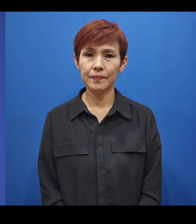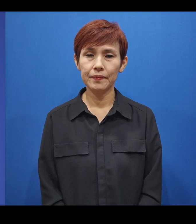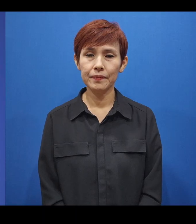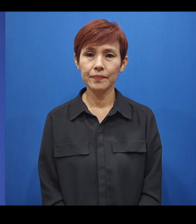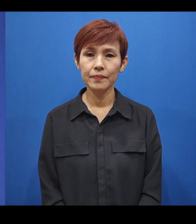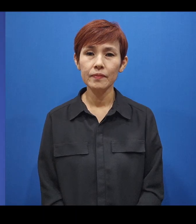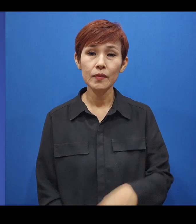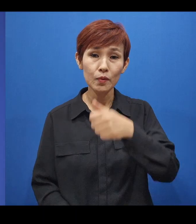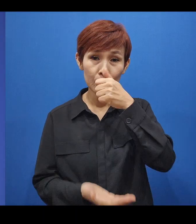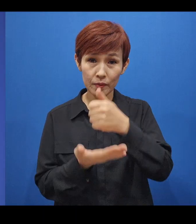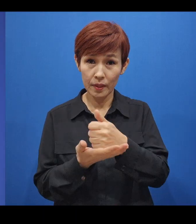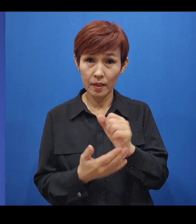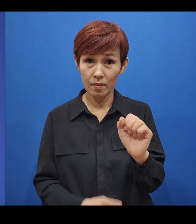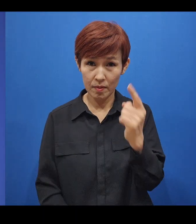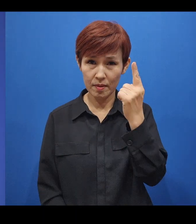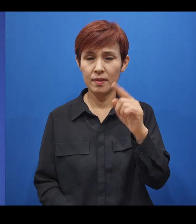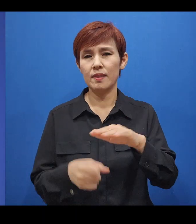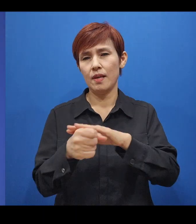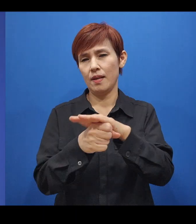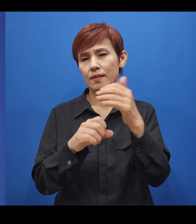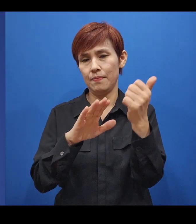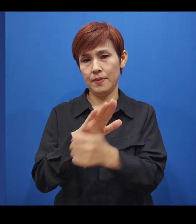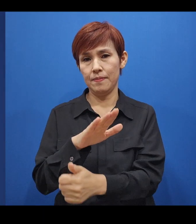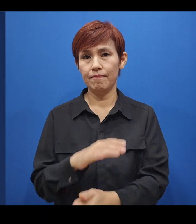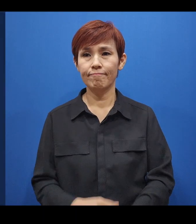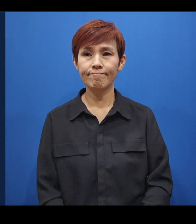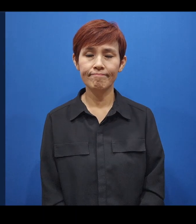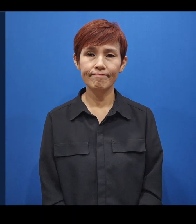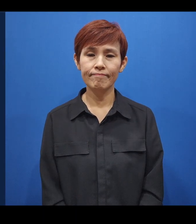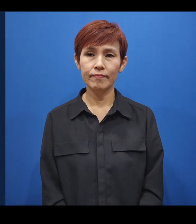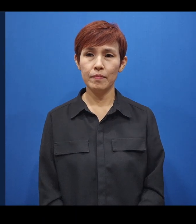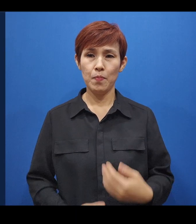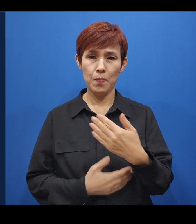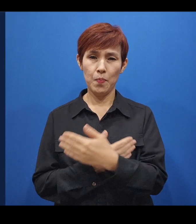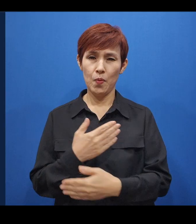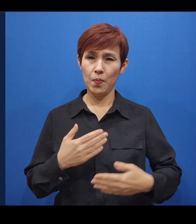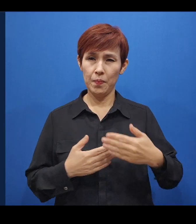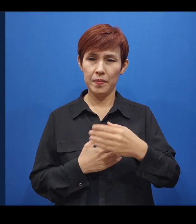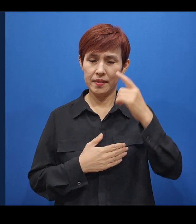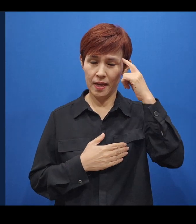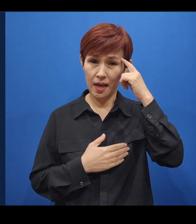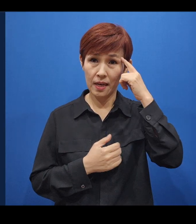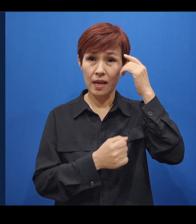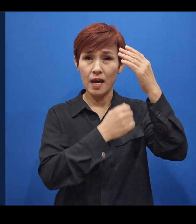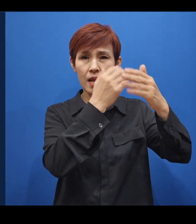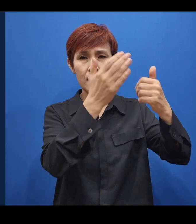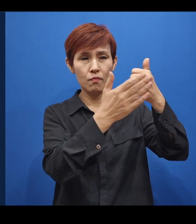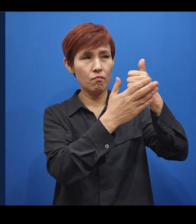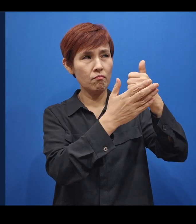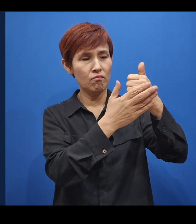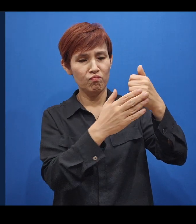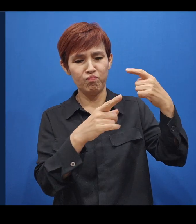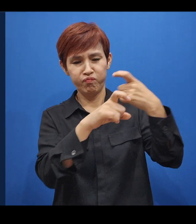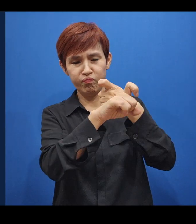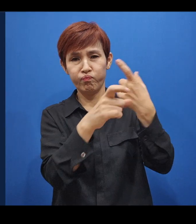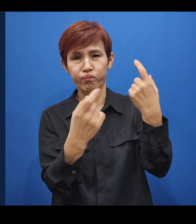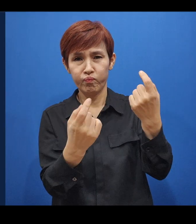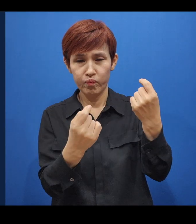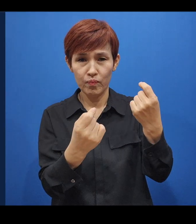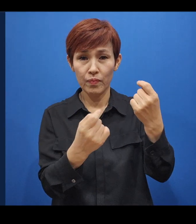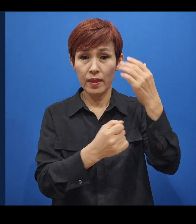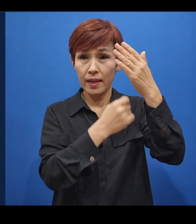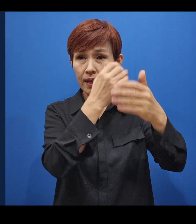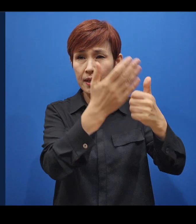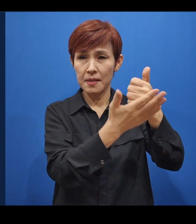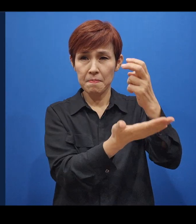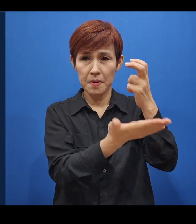우리에게 들어온 죄 때문인데 이렇게 설명합니다. 육신의 생각은 하나님과 원수가 되나니 이는